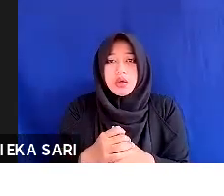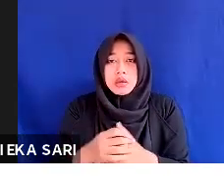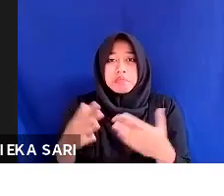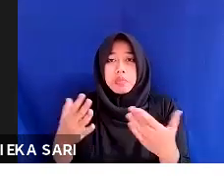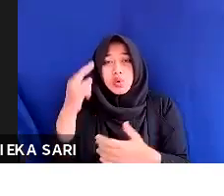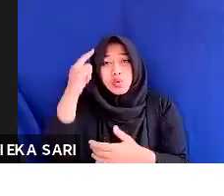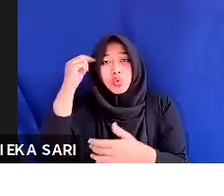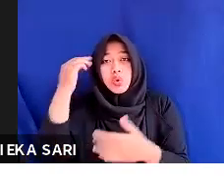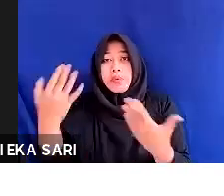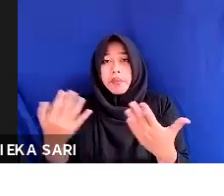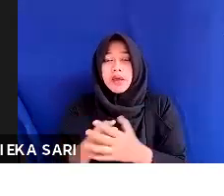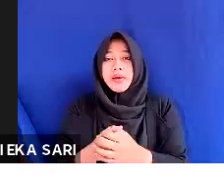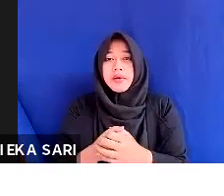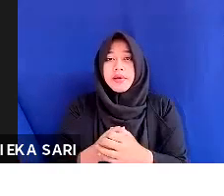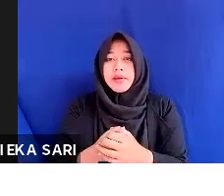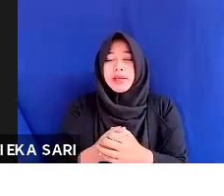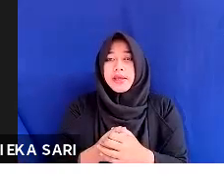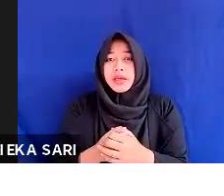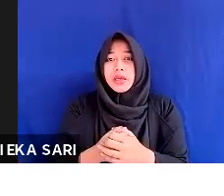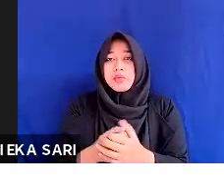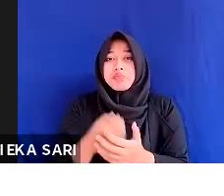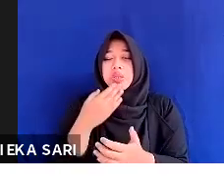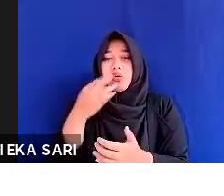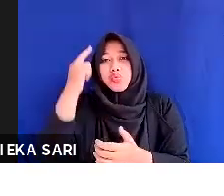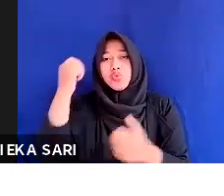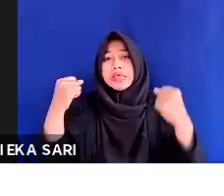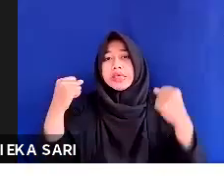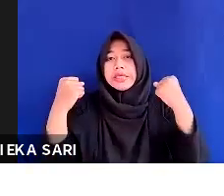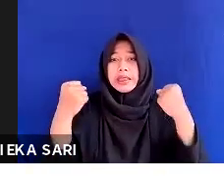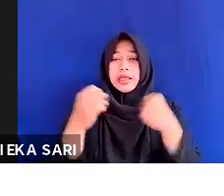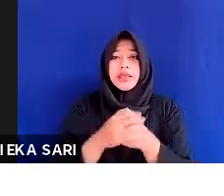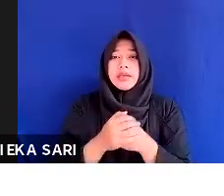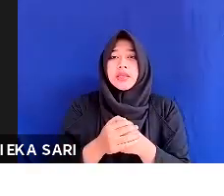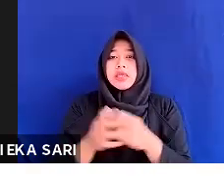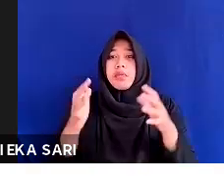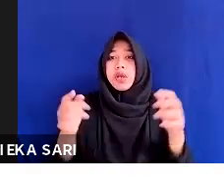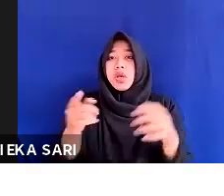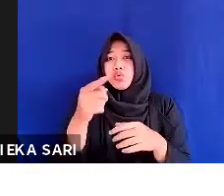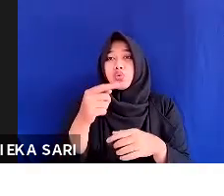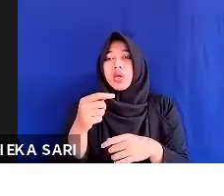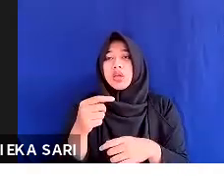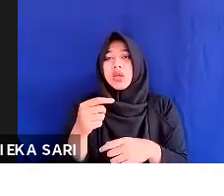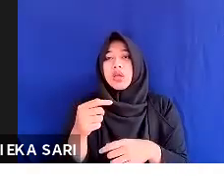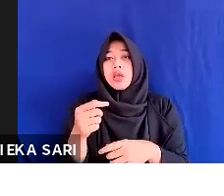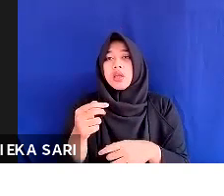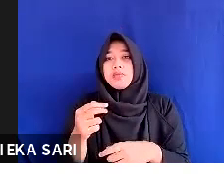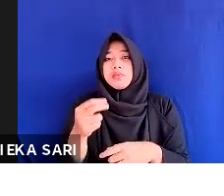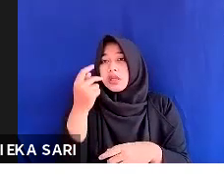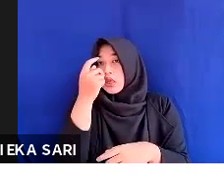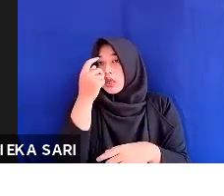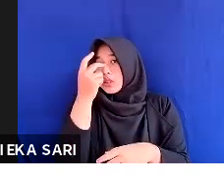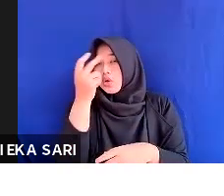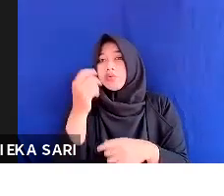Ya, banyakkan untuk kesehatan enggak terlalu. Yang banyak hijau nih. Nah, ini ya, di banyak negara yang hijau